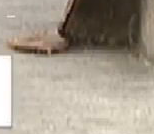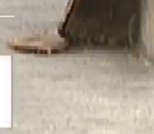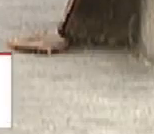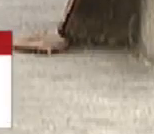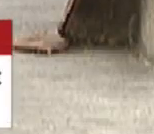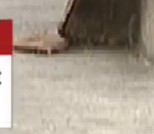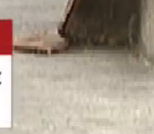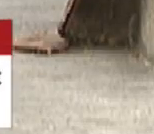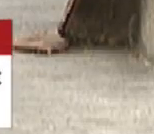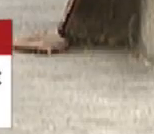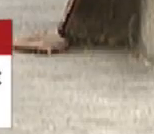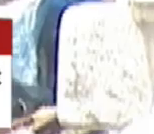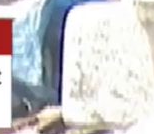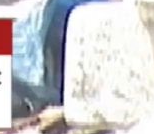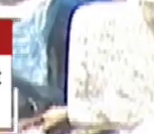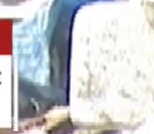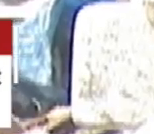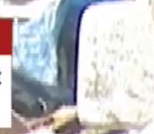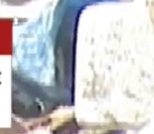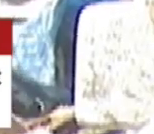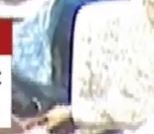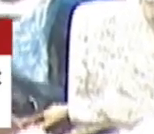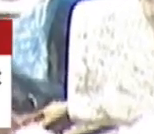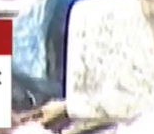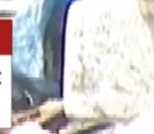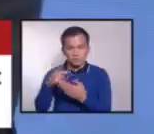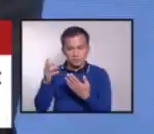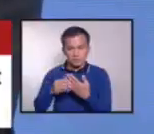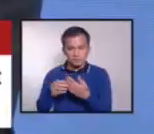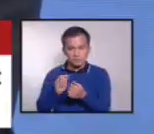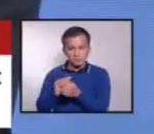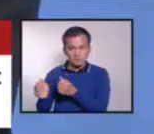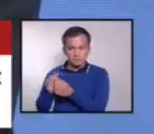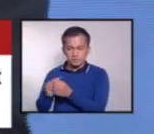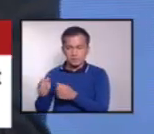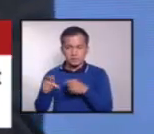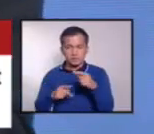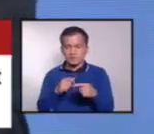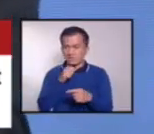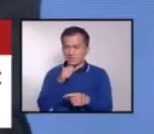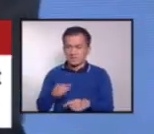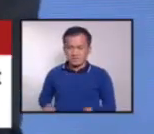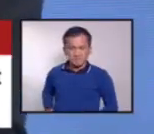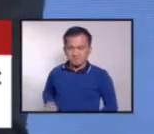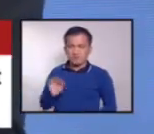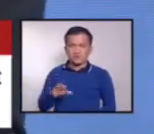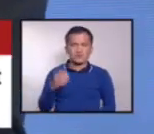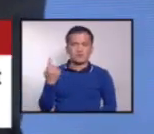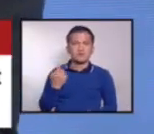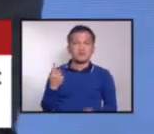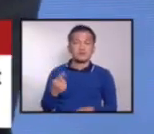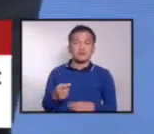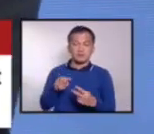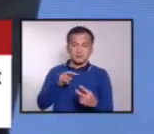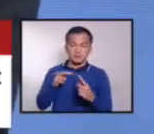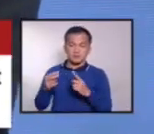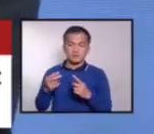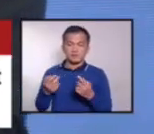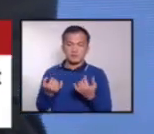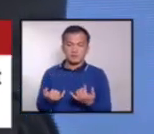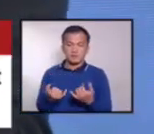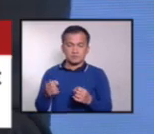compensation program. Para talagang itinatawid mo yung mga mamamayan. At hindi siya yung tingin na dole out lamang. Kasi yun yung paningin ngayon ng